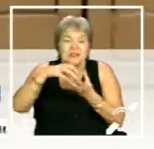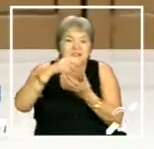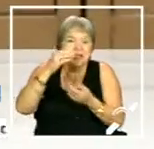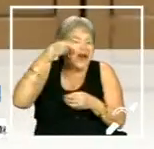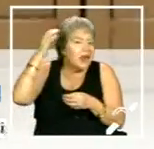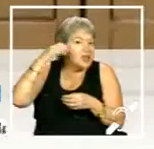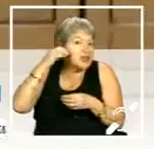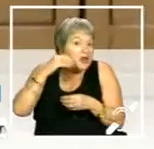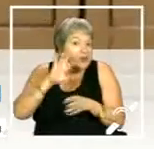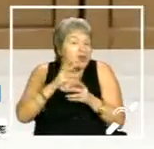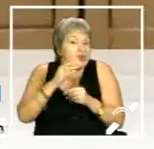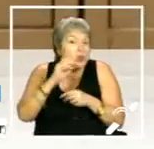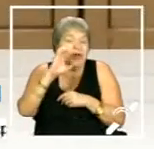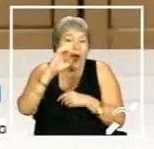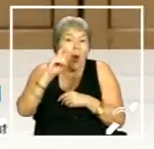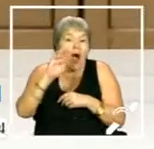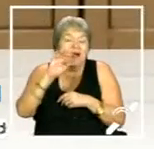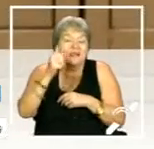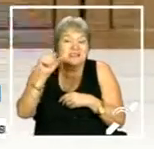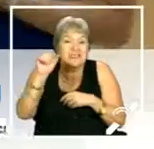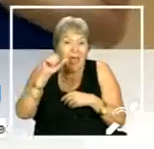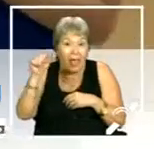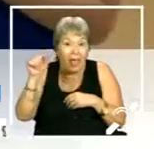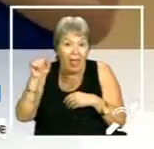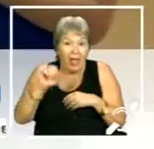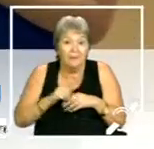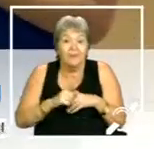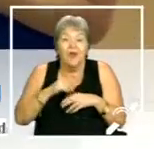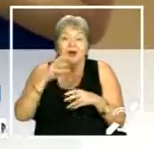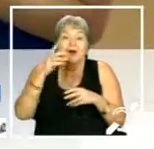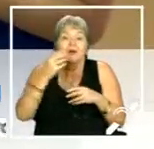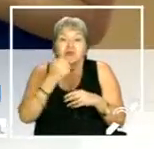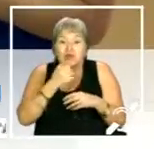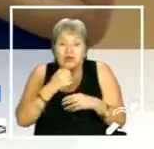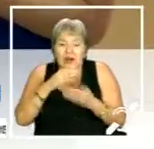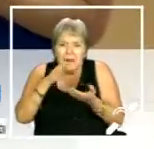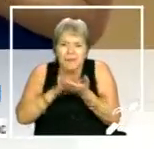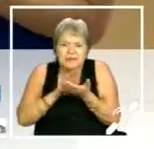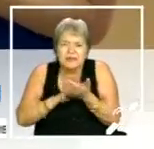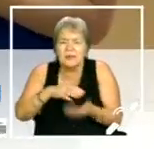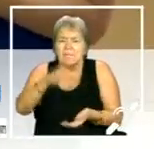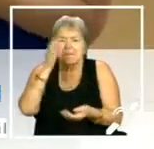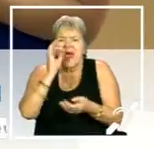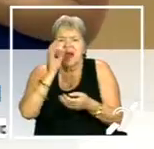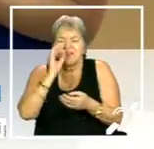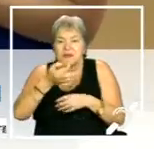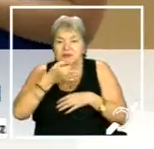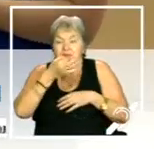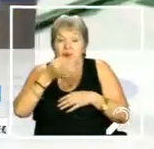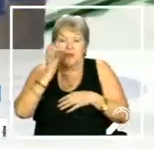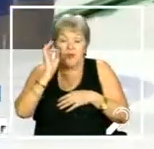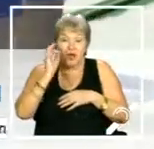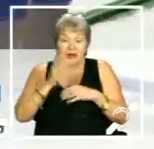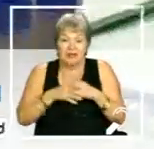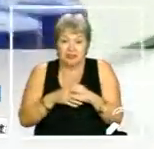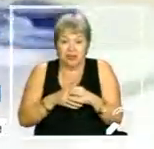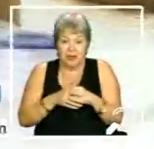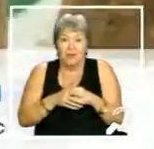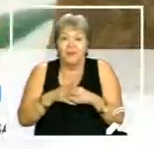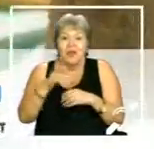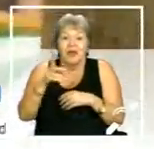și probabil coacăze sau agrișe. Fructele au fost conservate impecabil, afirmă specialiștii. Potrivit